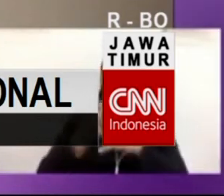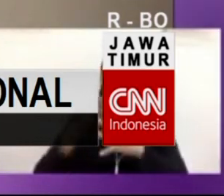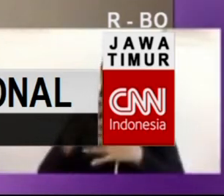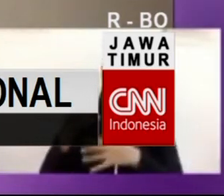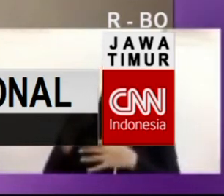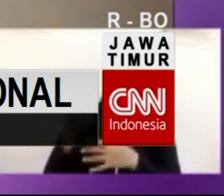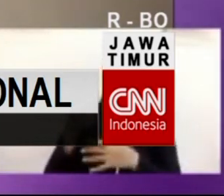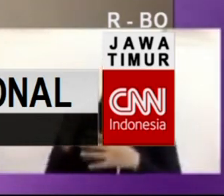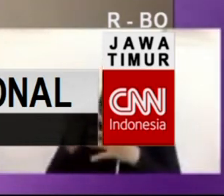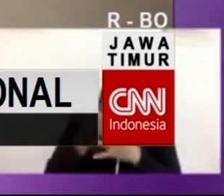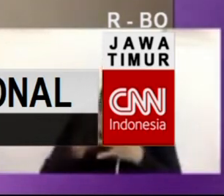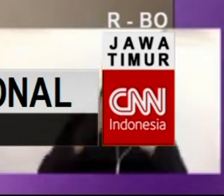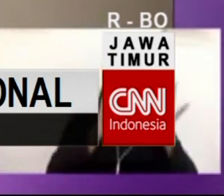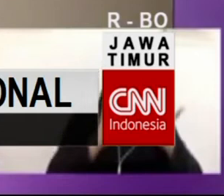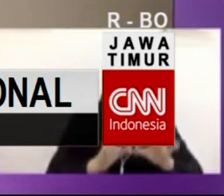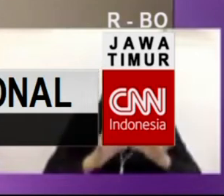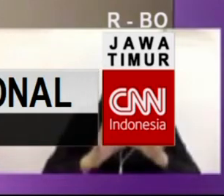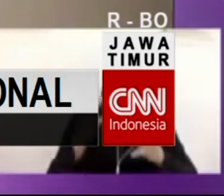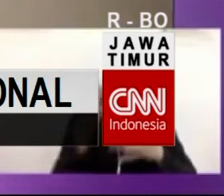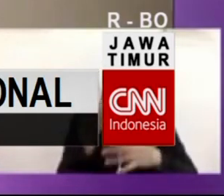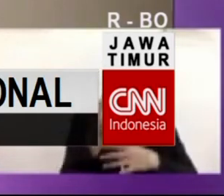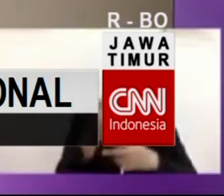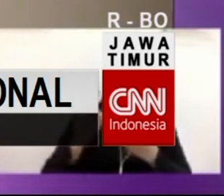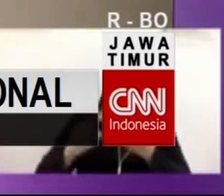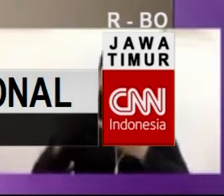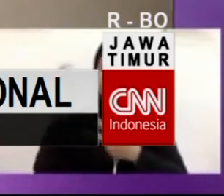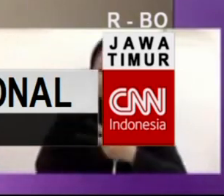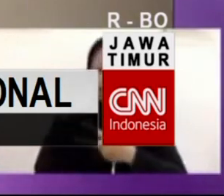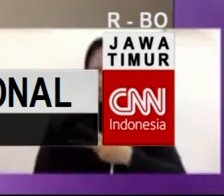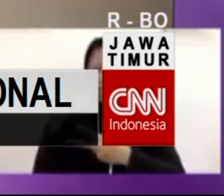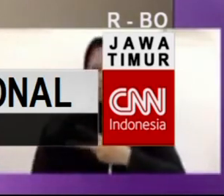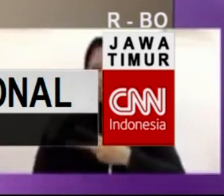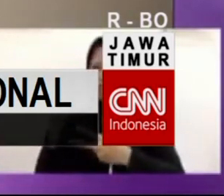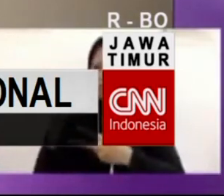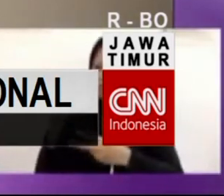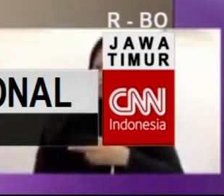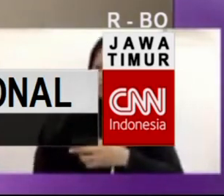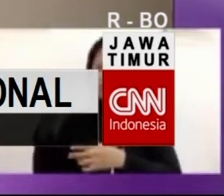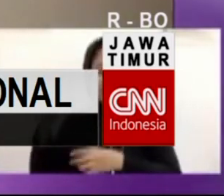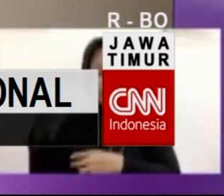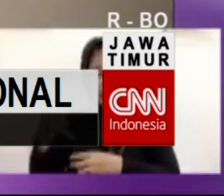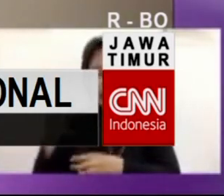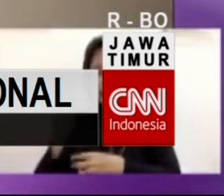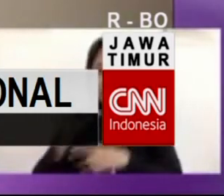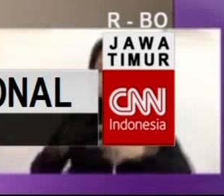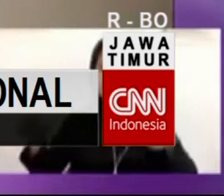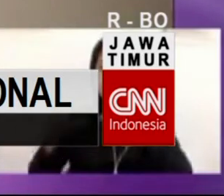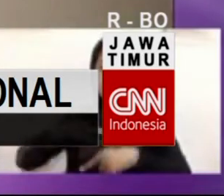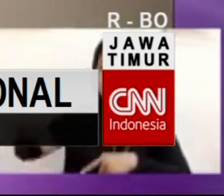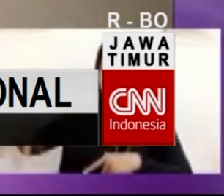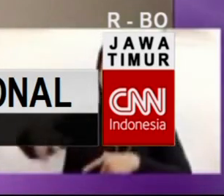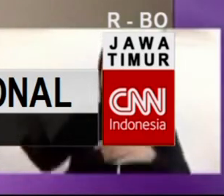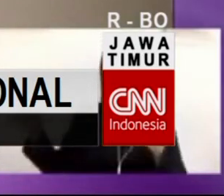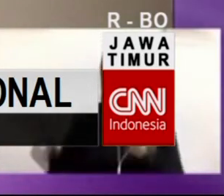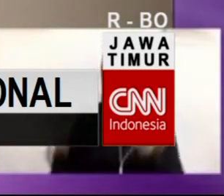pendidikan, akses stigma yang masih melekat terutama di lingkungan keluarga sekitar.